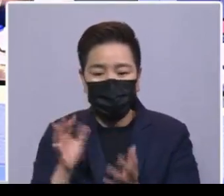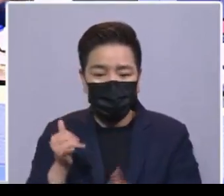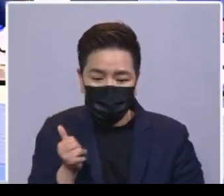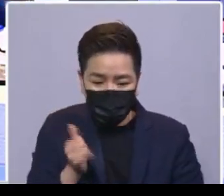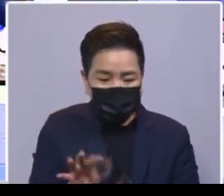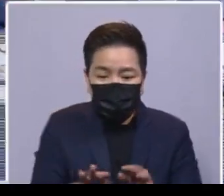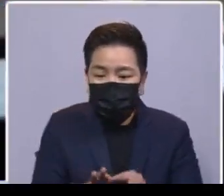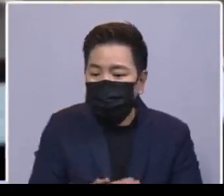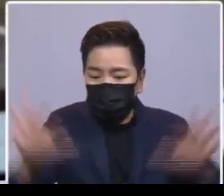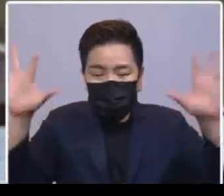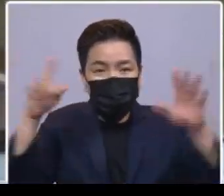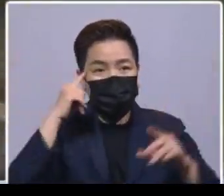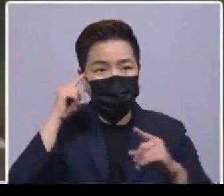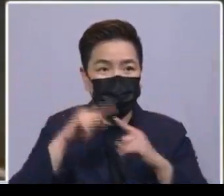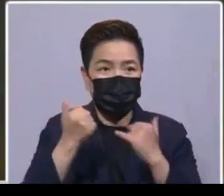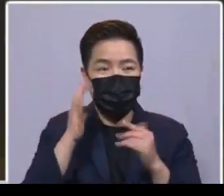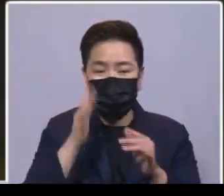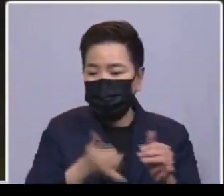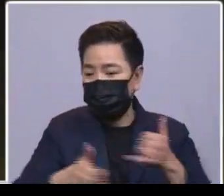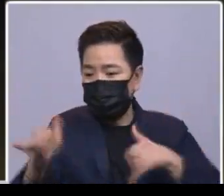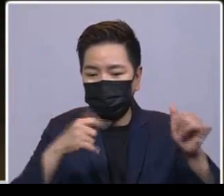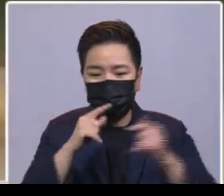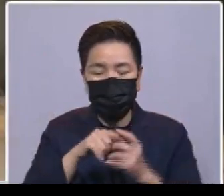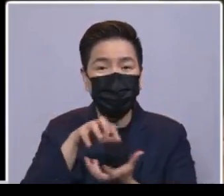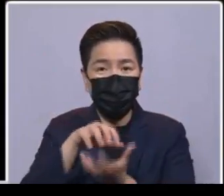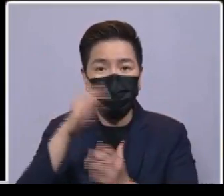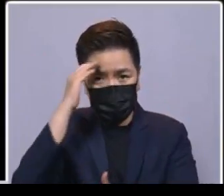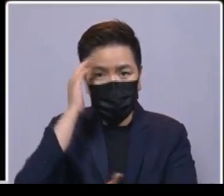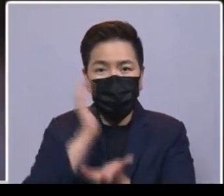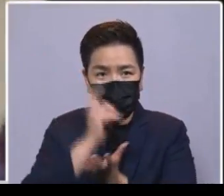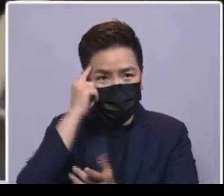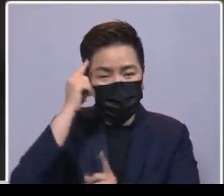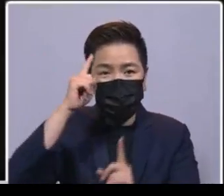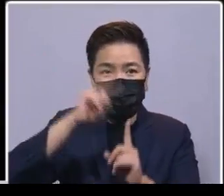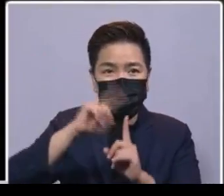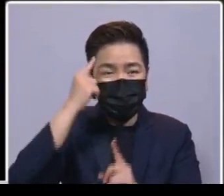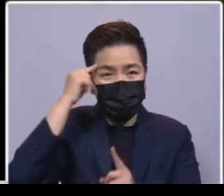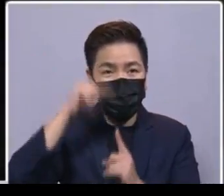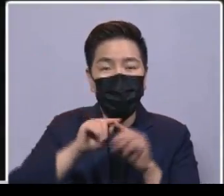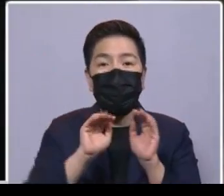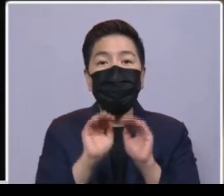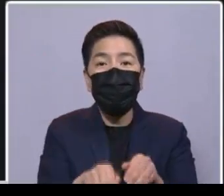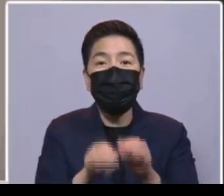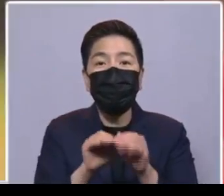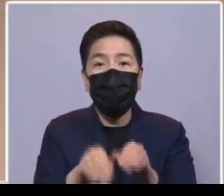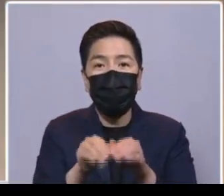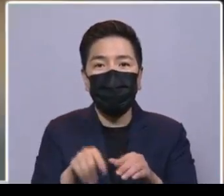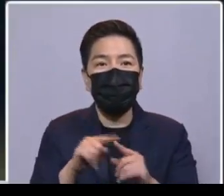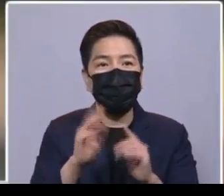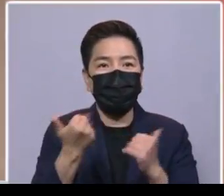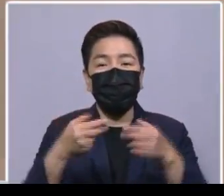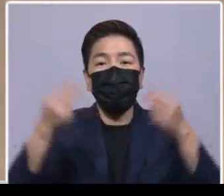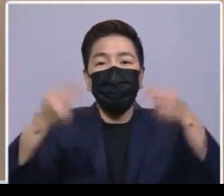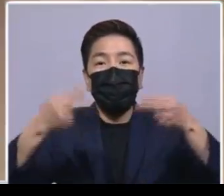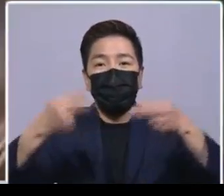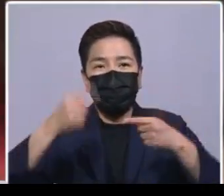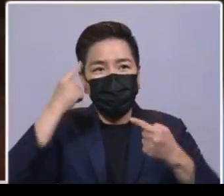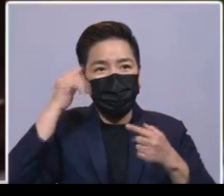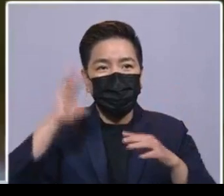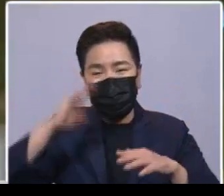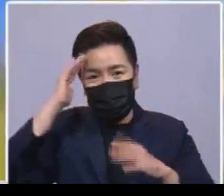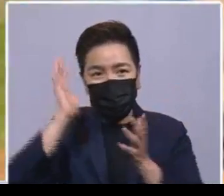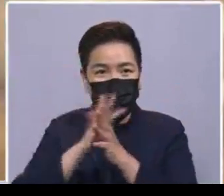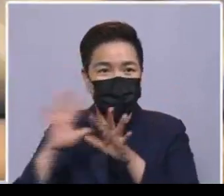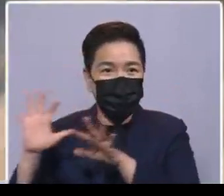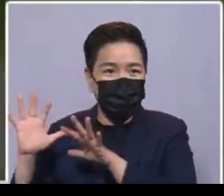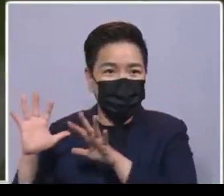ายกระเจิดกระเจิงกลางดึกเลยคนลักลอบเล่นไฮโลตำรวจเขารู้ว่าเล่นที่ไหนที่กลางสวนมะพร้าวเลยอัมพวาสมุทรสงครามค่ะส่วนที่กำลังไป